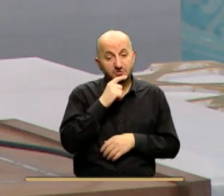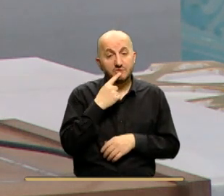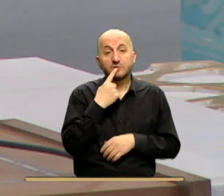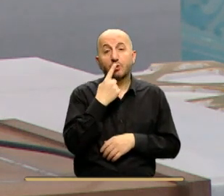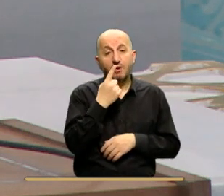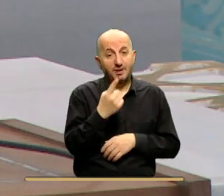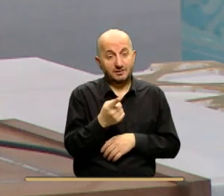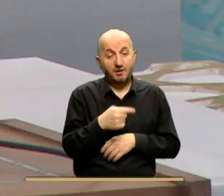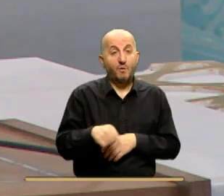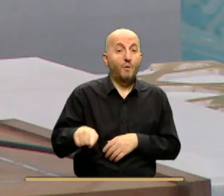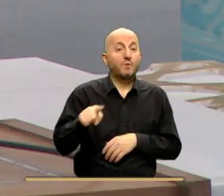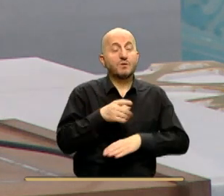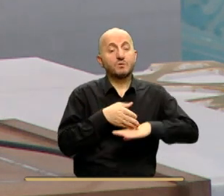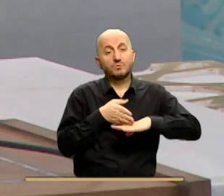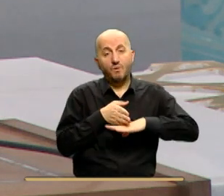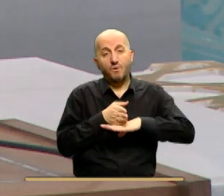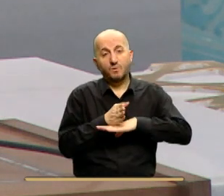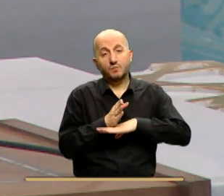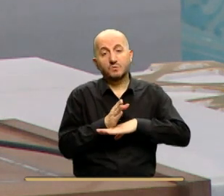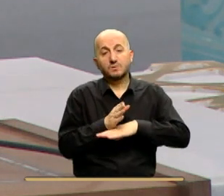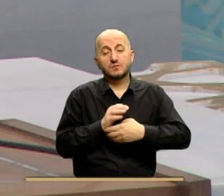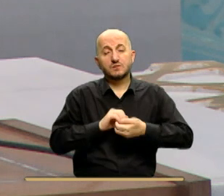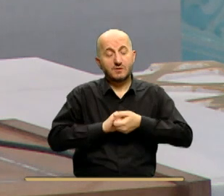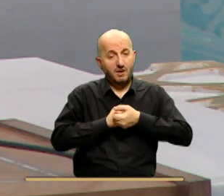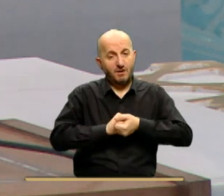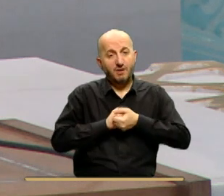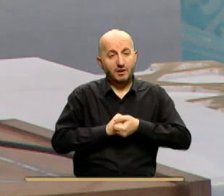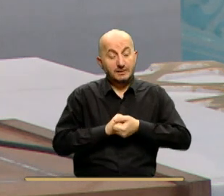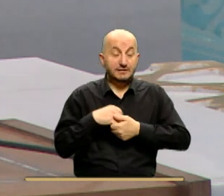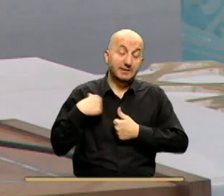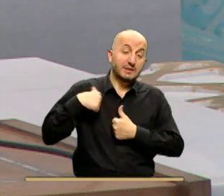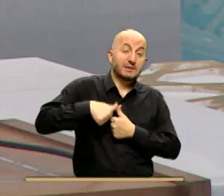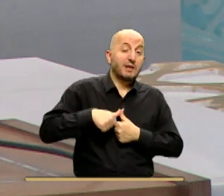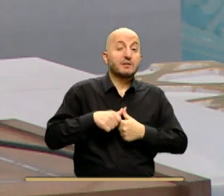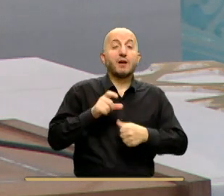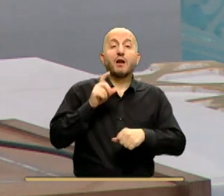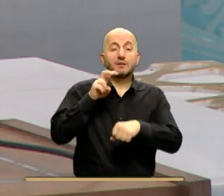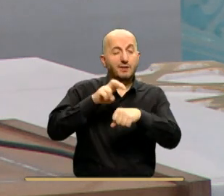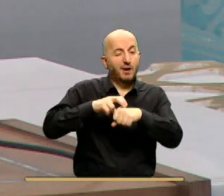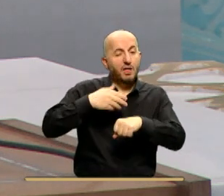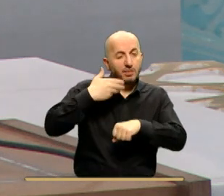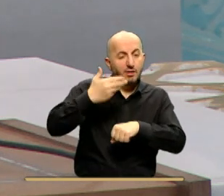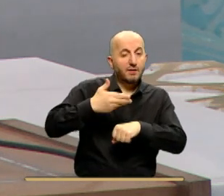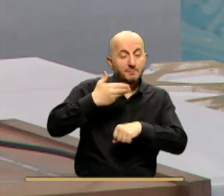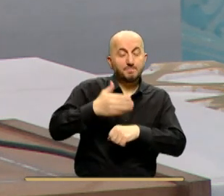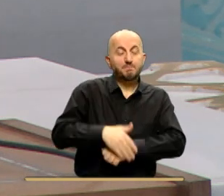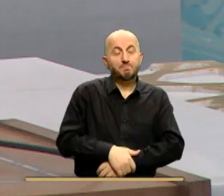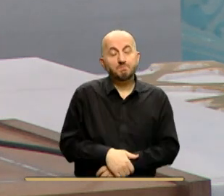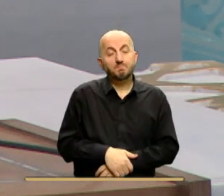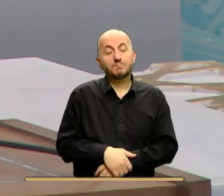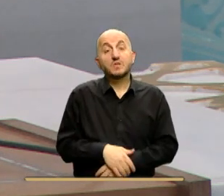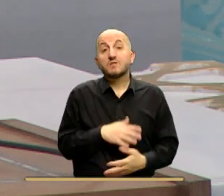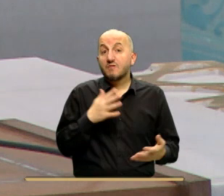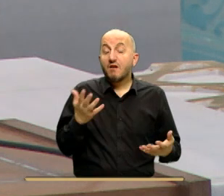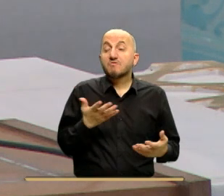etti. Onlara doğruyu, sadakati yeniden anlattı. Şayet